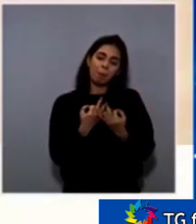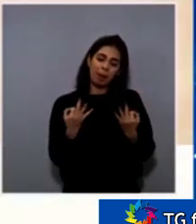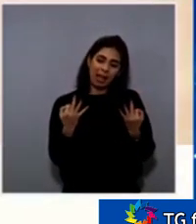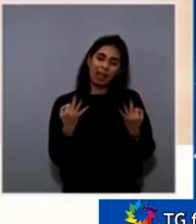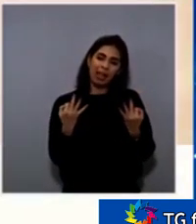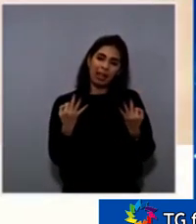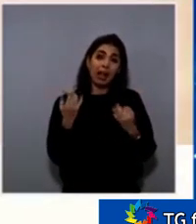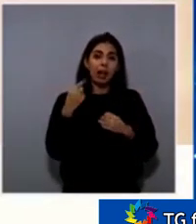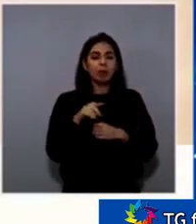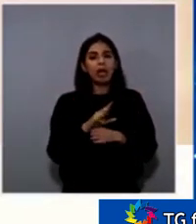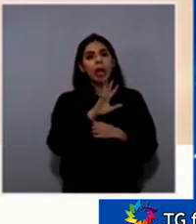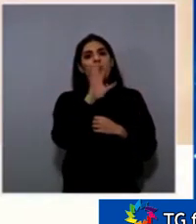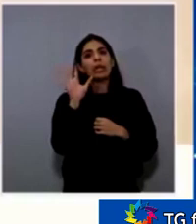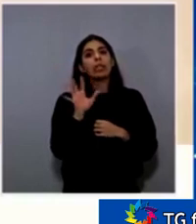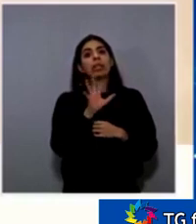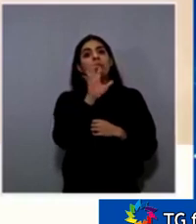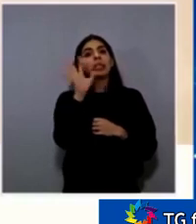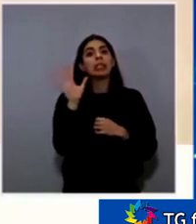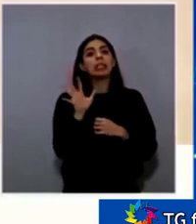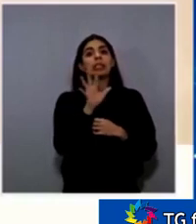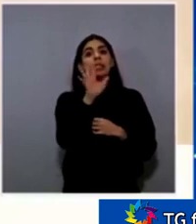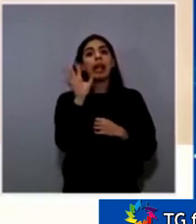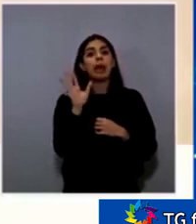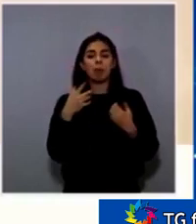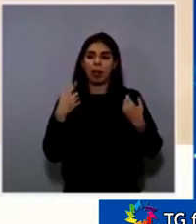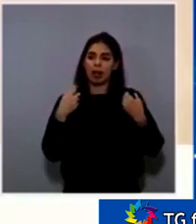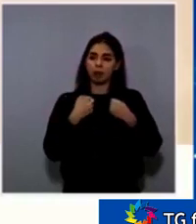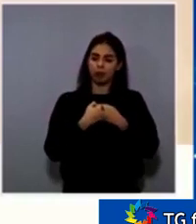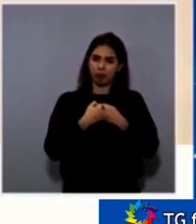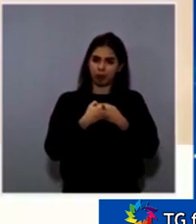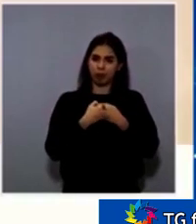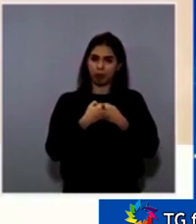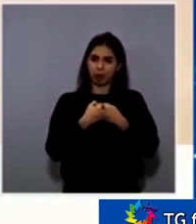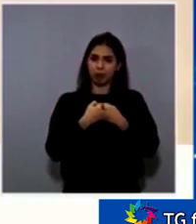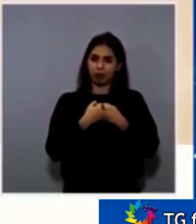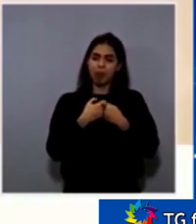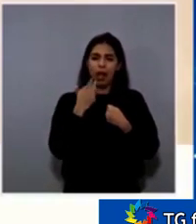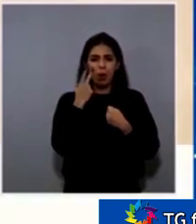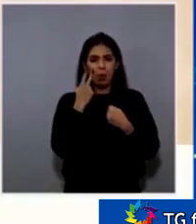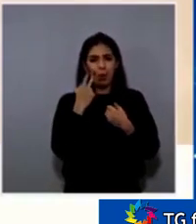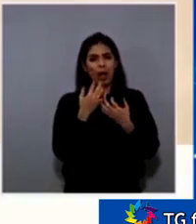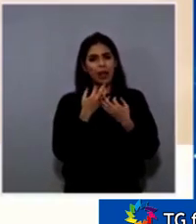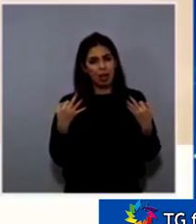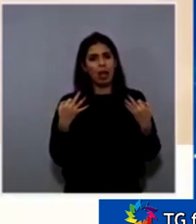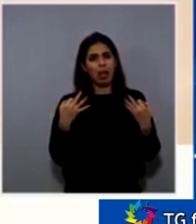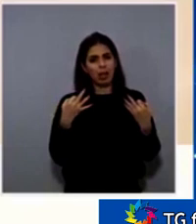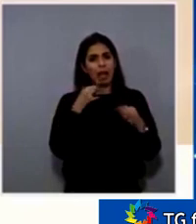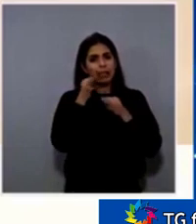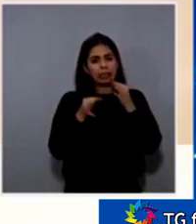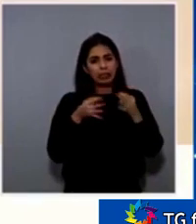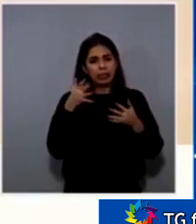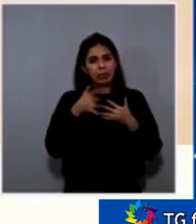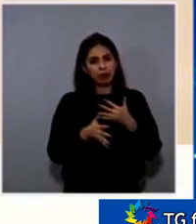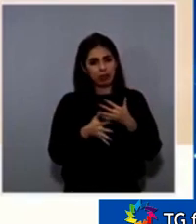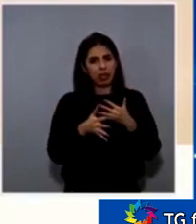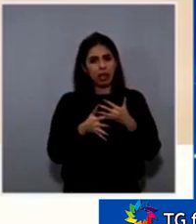paradosso, forse anche un po' forzato, ma a ben vedere non è così. Che cosa significa